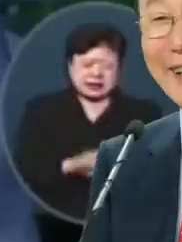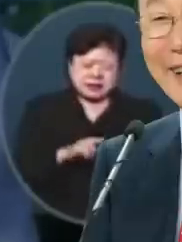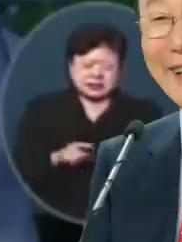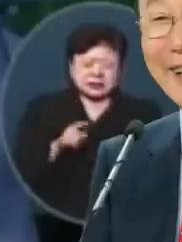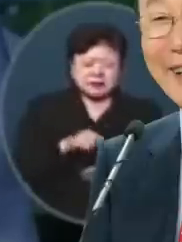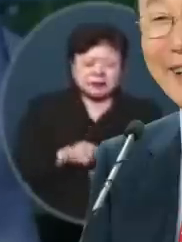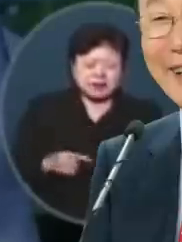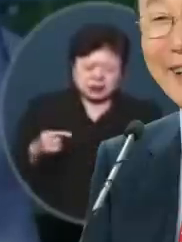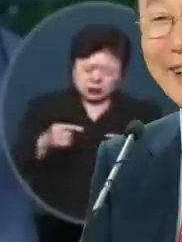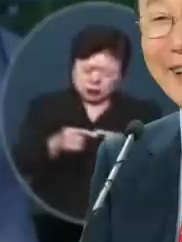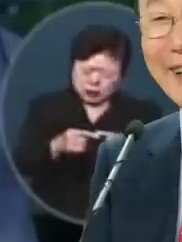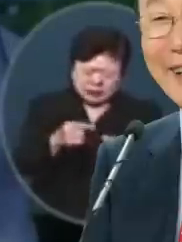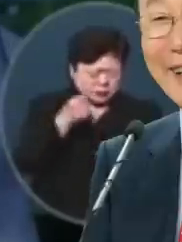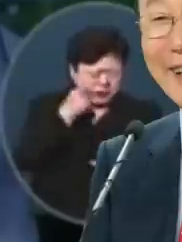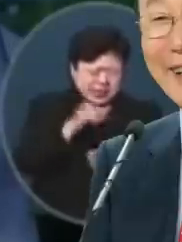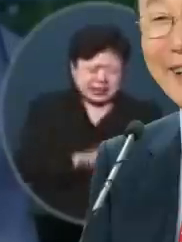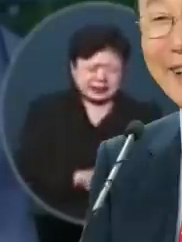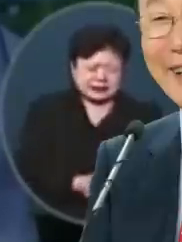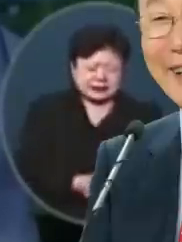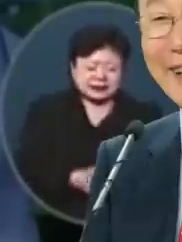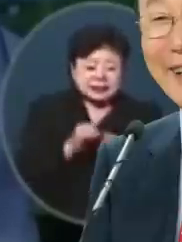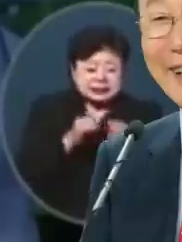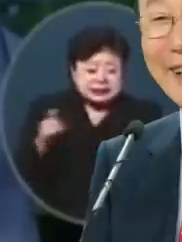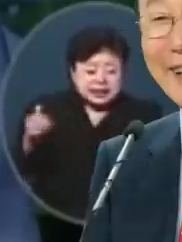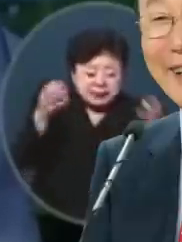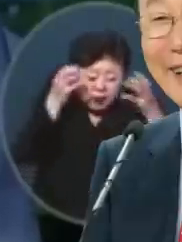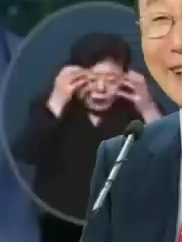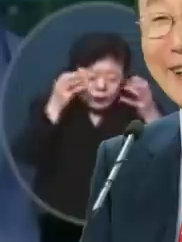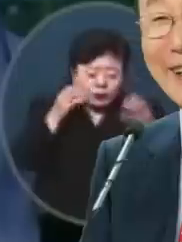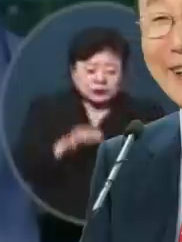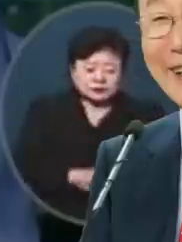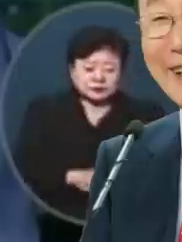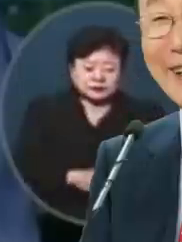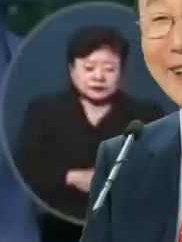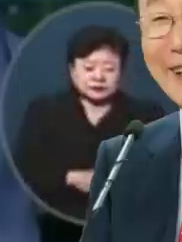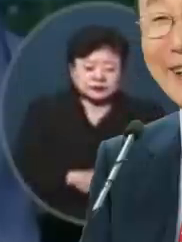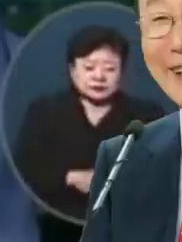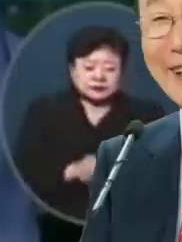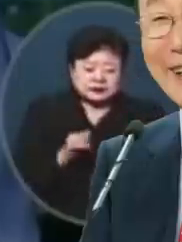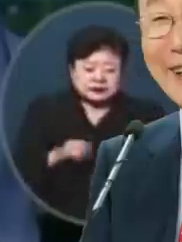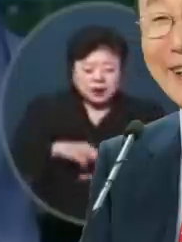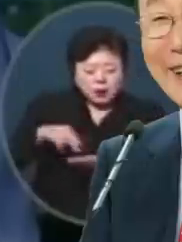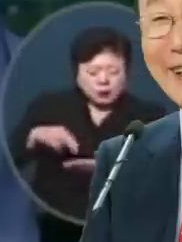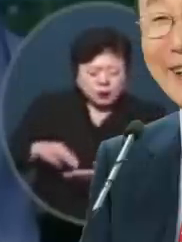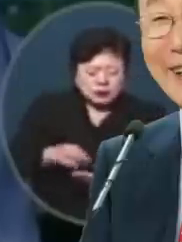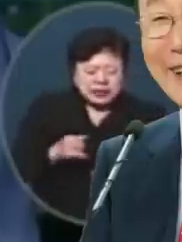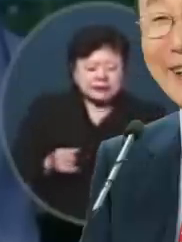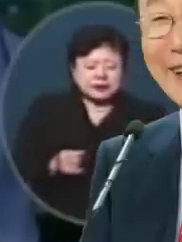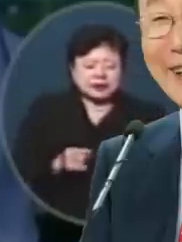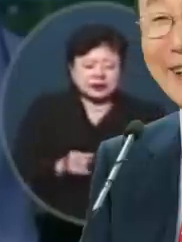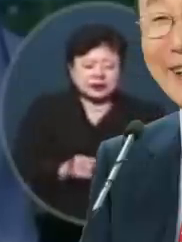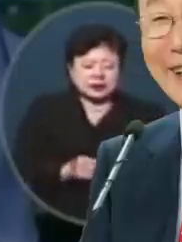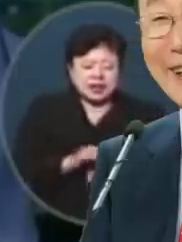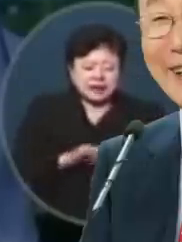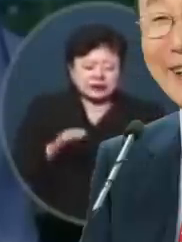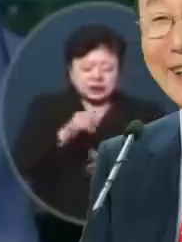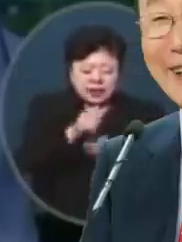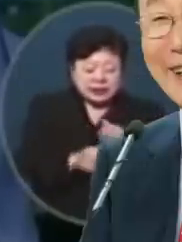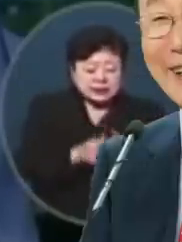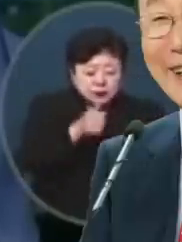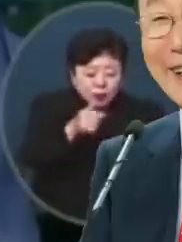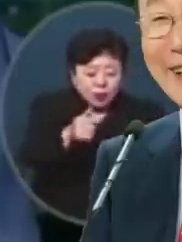마음이 통할 수 없는 것입니다. 인간의 고독은 인간만이 메워줄 수 있는 것입니다. 그러므로 하나님도